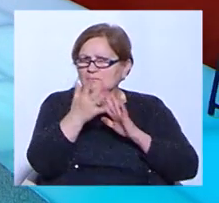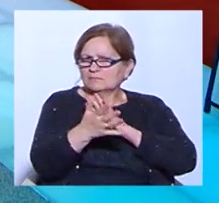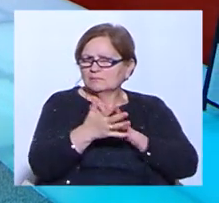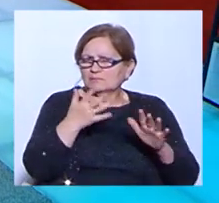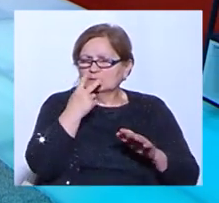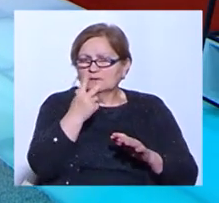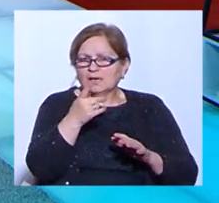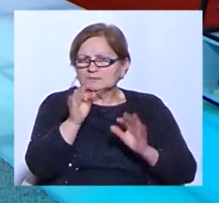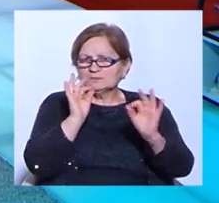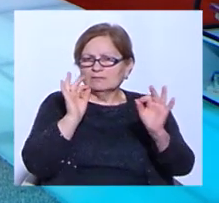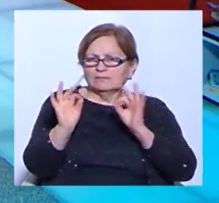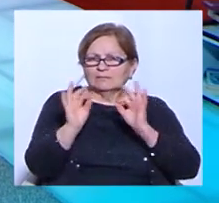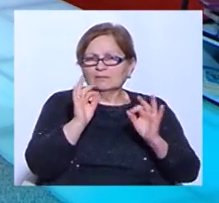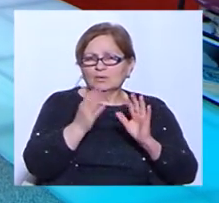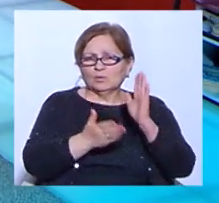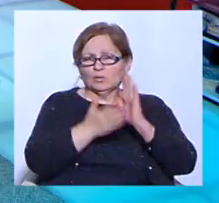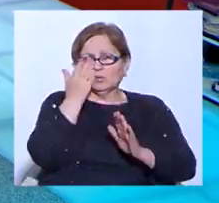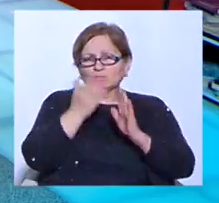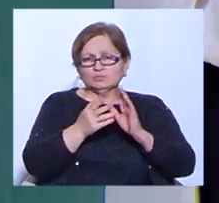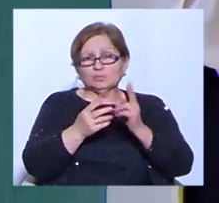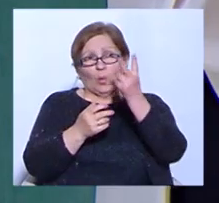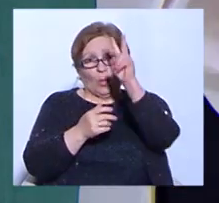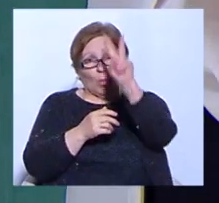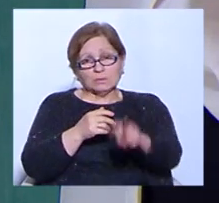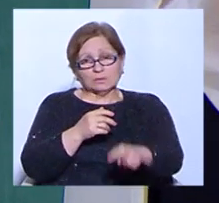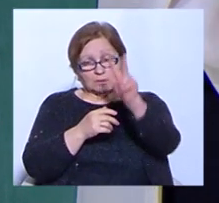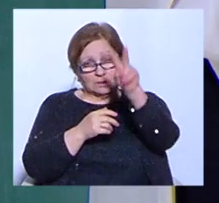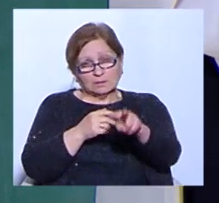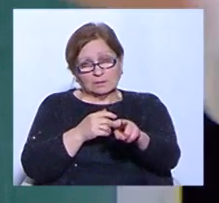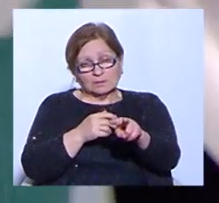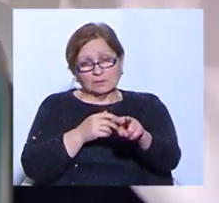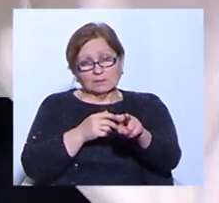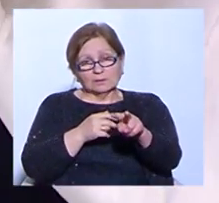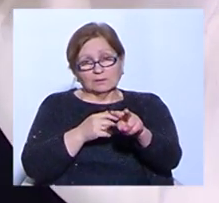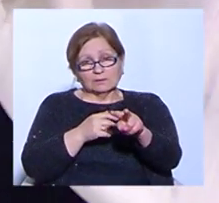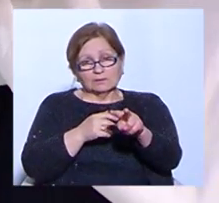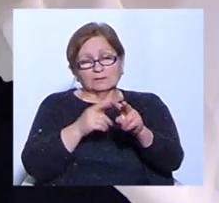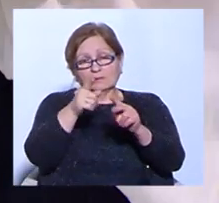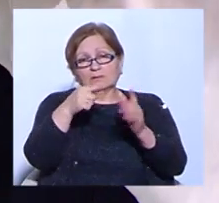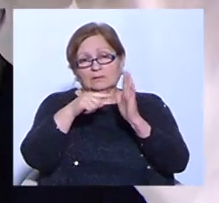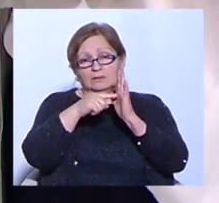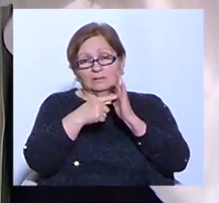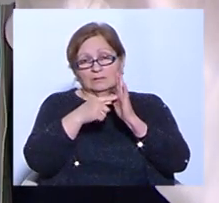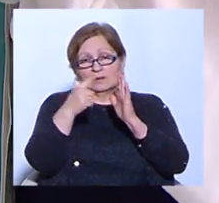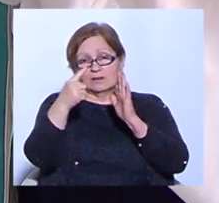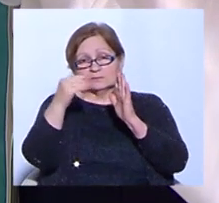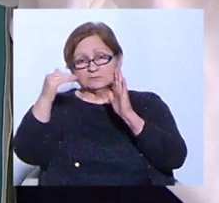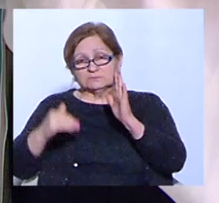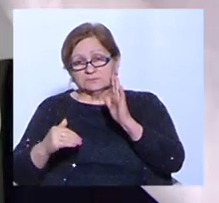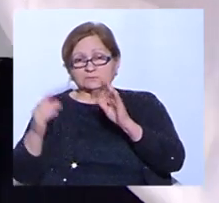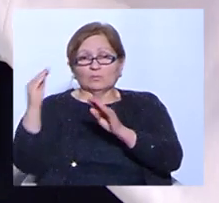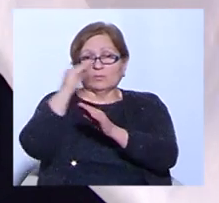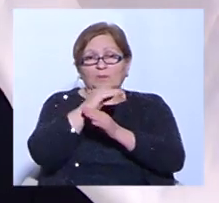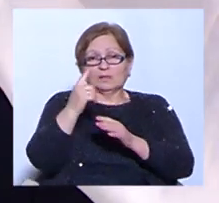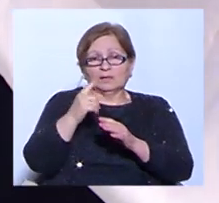ტიპის კანონზომიერება. ესე იგი, თუ ვიწყებთ 2 რიგით, 2 რიგით ვამრავლებ მასზე 1-ზე ნაკლება და უმატებთ